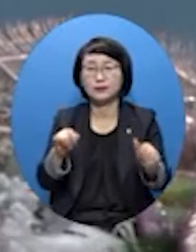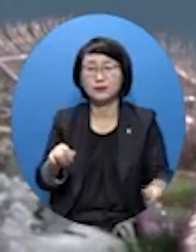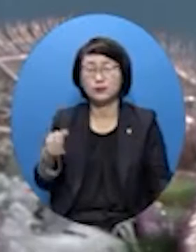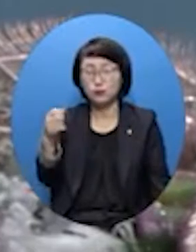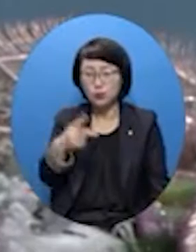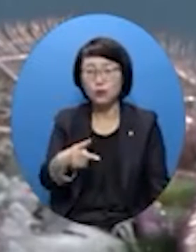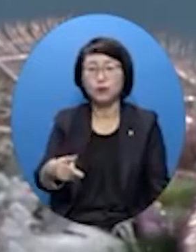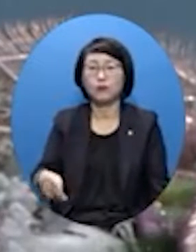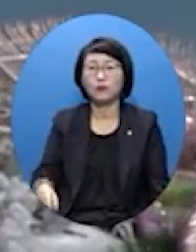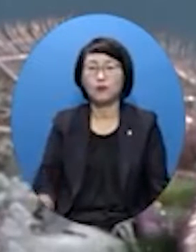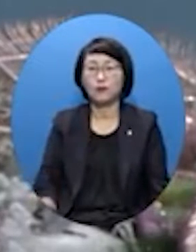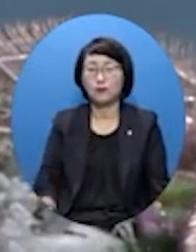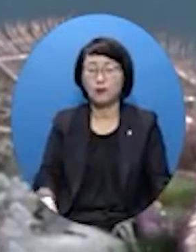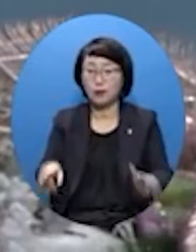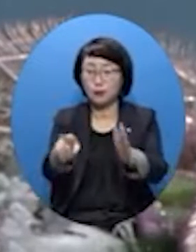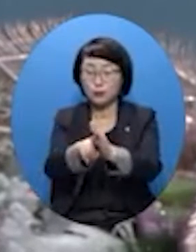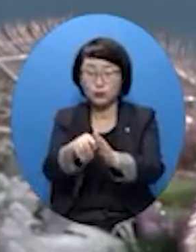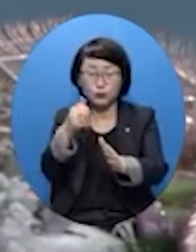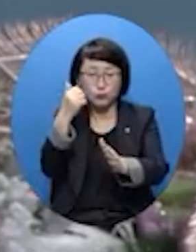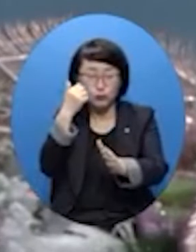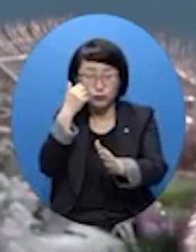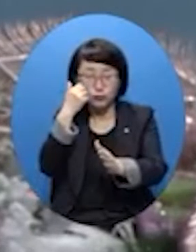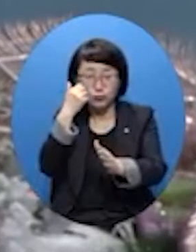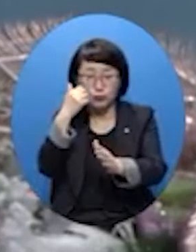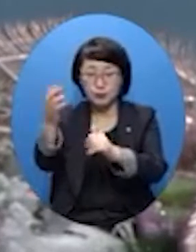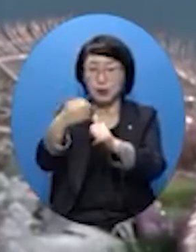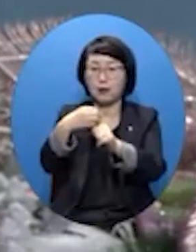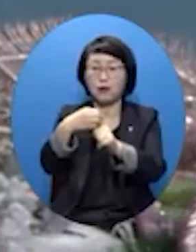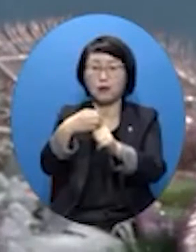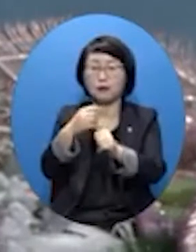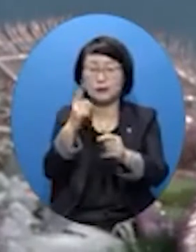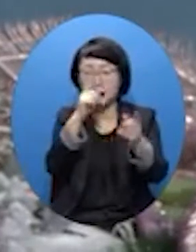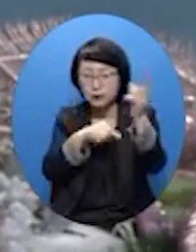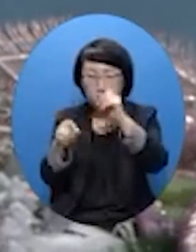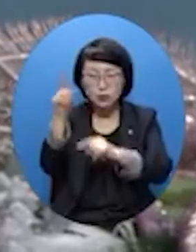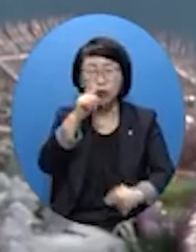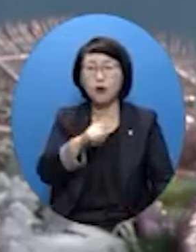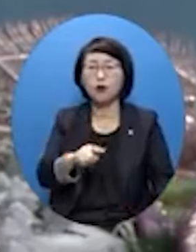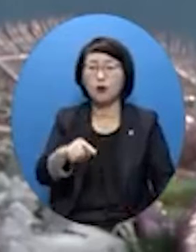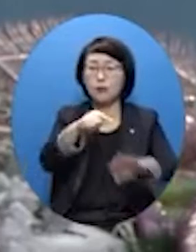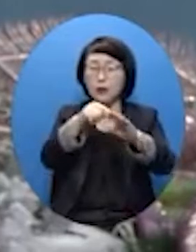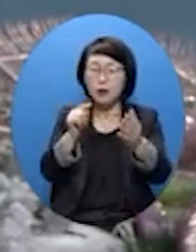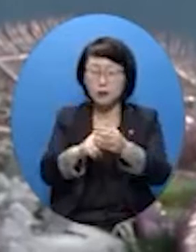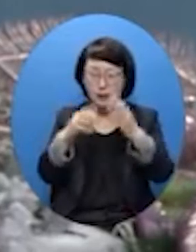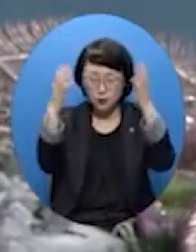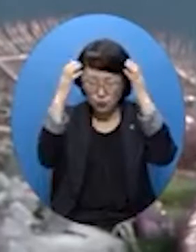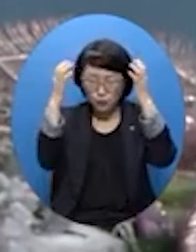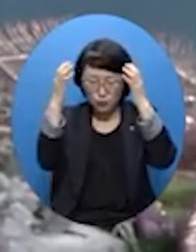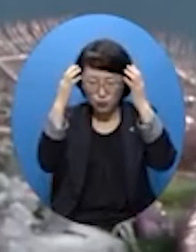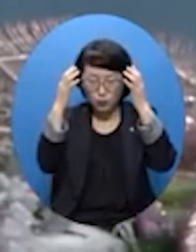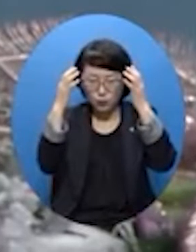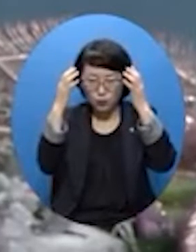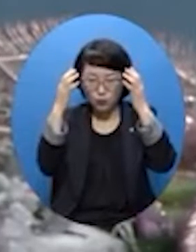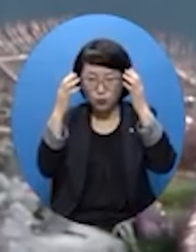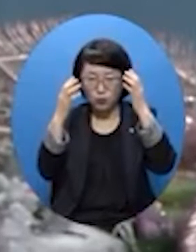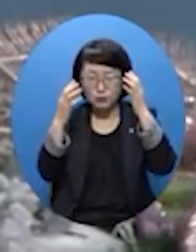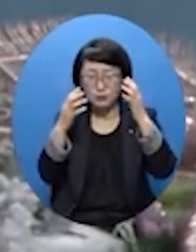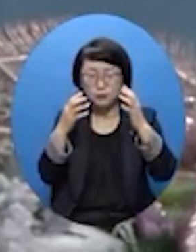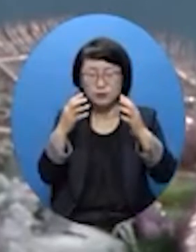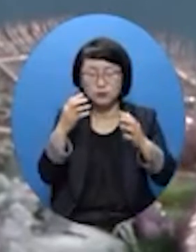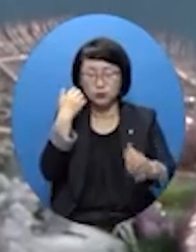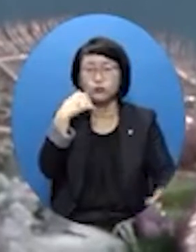또 믿고 의지해서 사람들에게 배신당한 상처로 마음의 고통을 안고 살아가는 그런 사람도